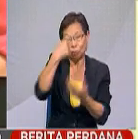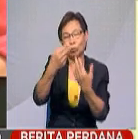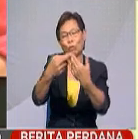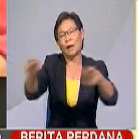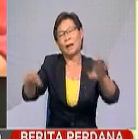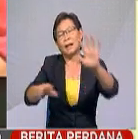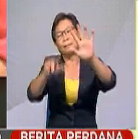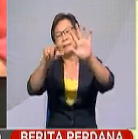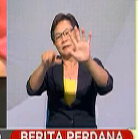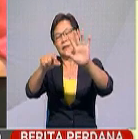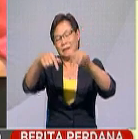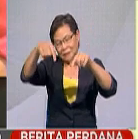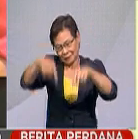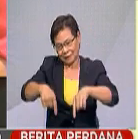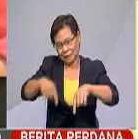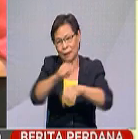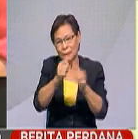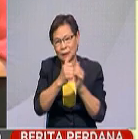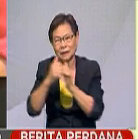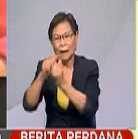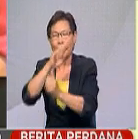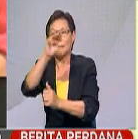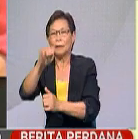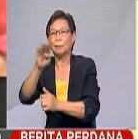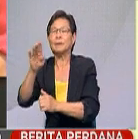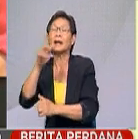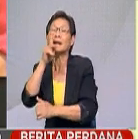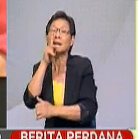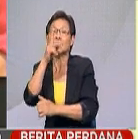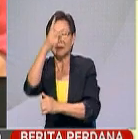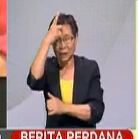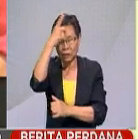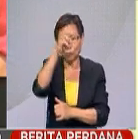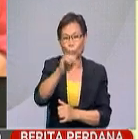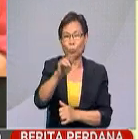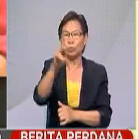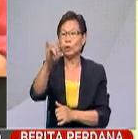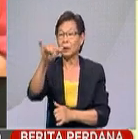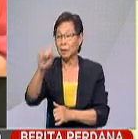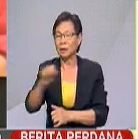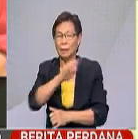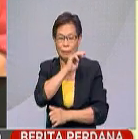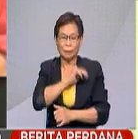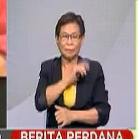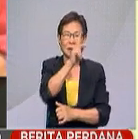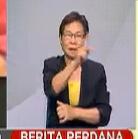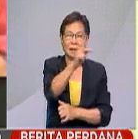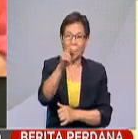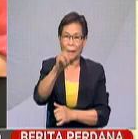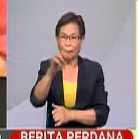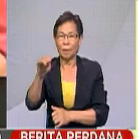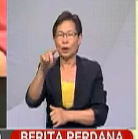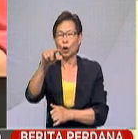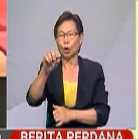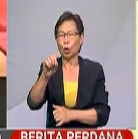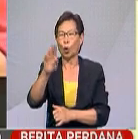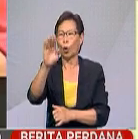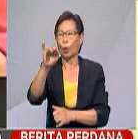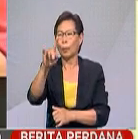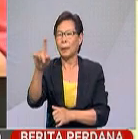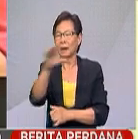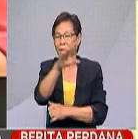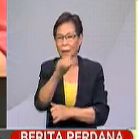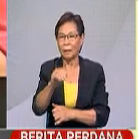melancarkan 5GDP ini, sementara diiringi oleh Menteri Besar Kedah Datuk Seri Mukris Tun Mahathir, Menteri Komunikasi dan Multimedia YB Gobin Singh Dio